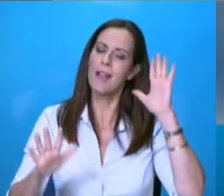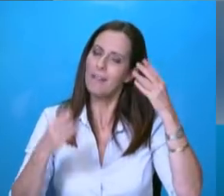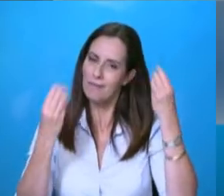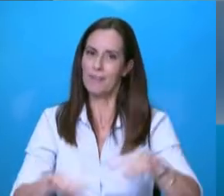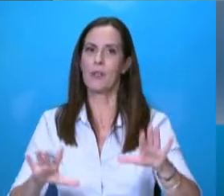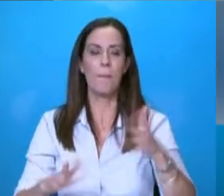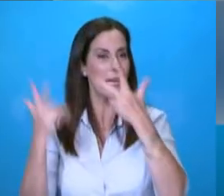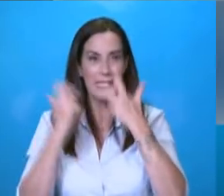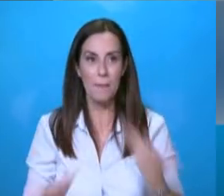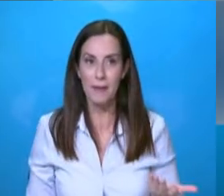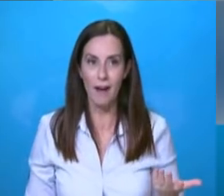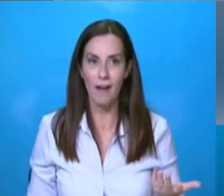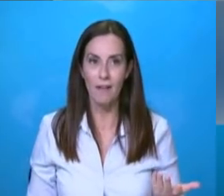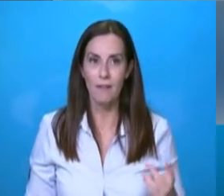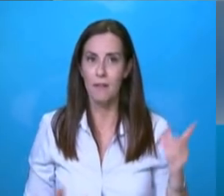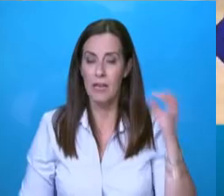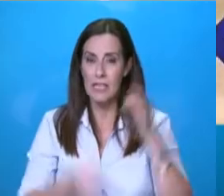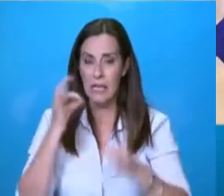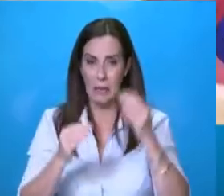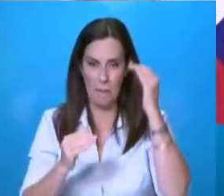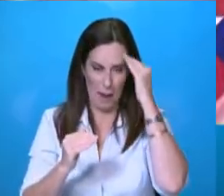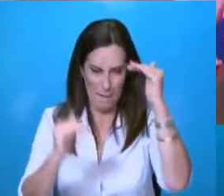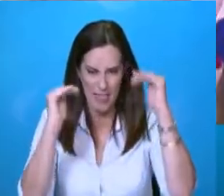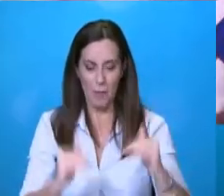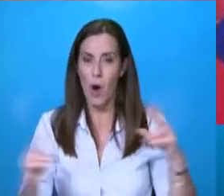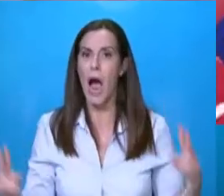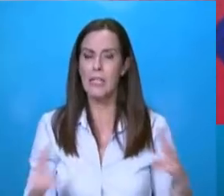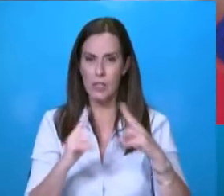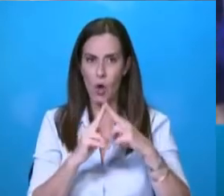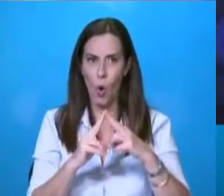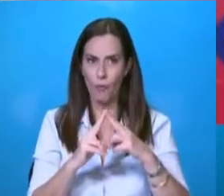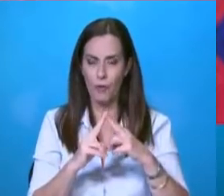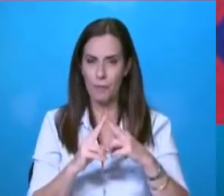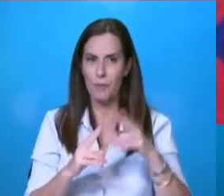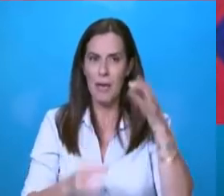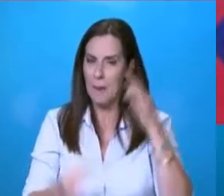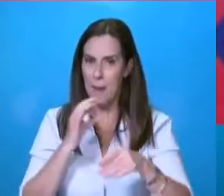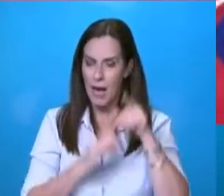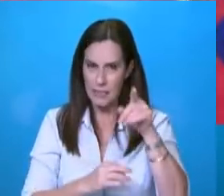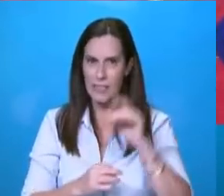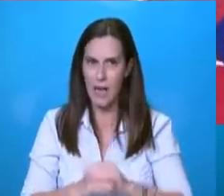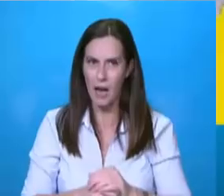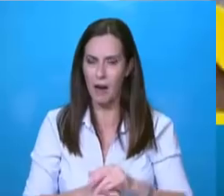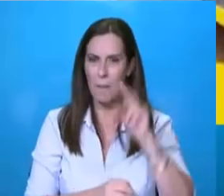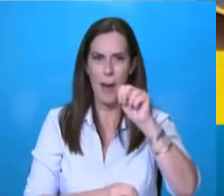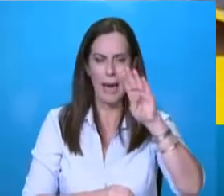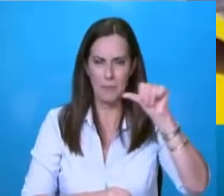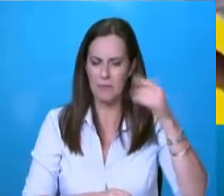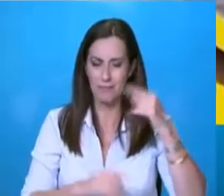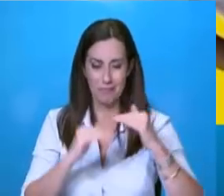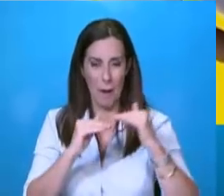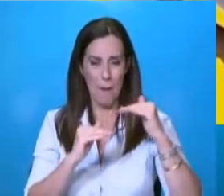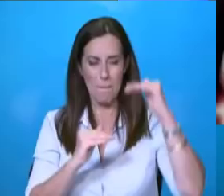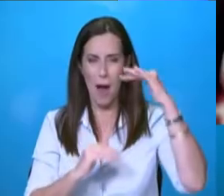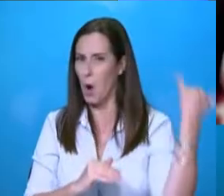expect? You rolled out your C team. הצרפתים עם איוון פורניה שמשחק באורלנדו מג'יק מה-NBA היו ביתרון כמעט לכל